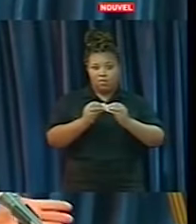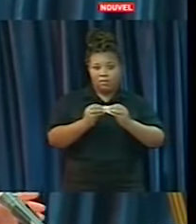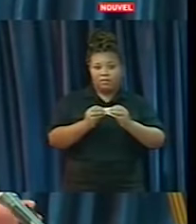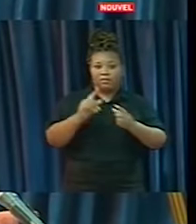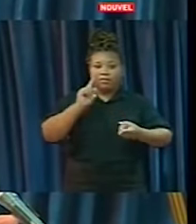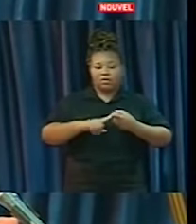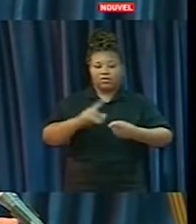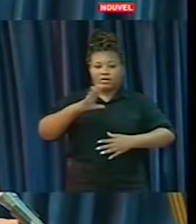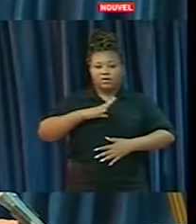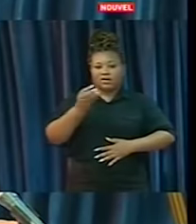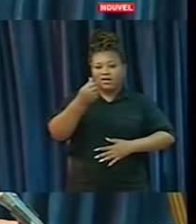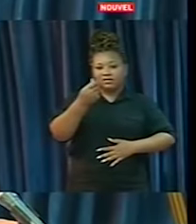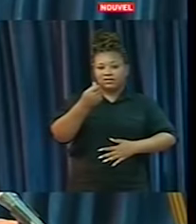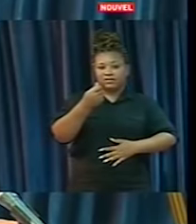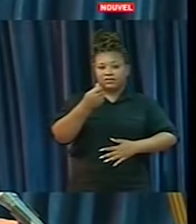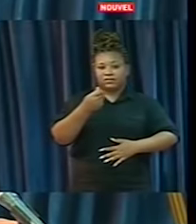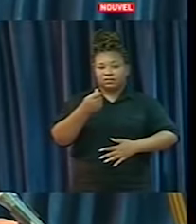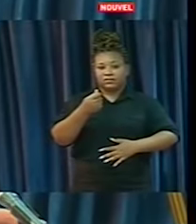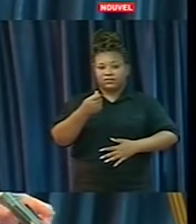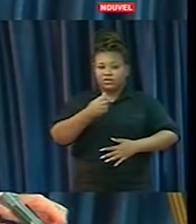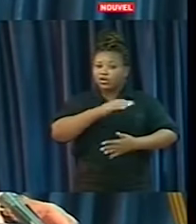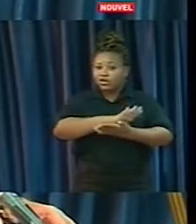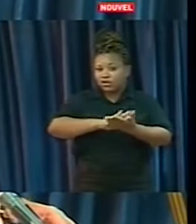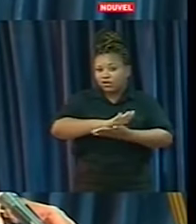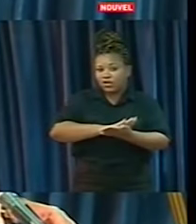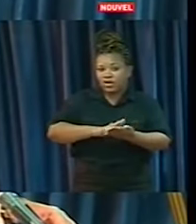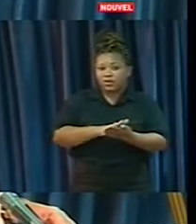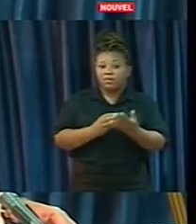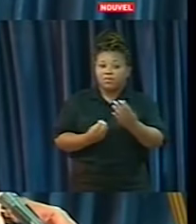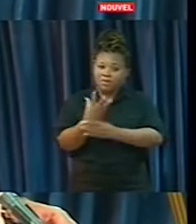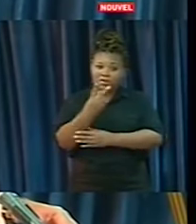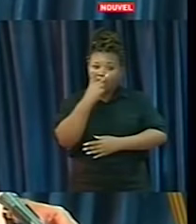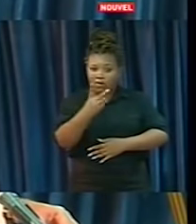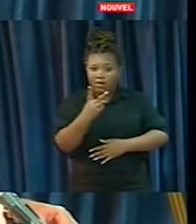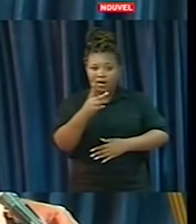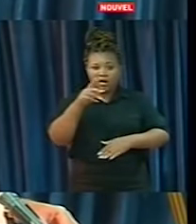que ça n'arrive comme ça. Et pareil, speaker inexpliqué,